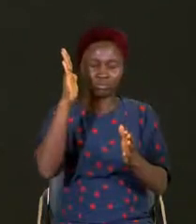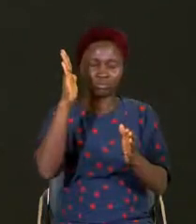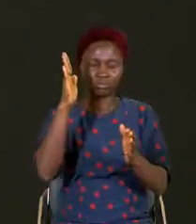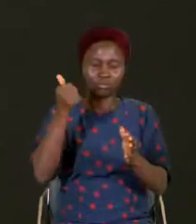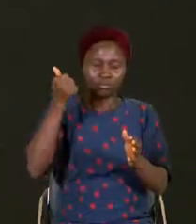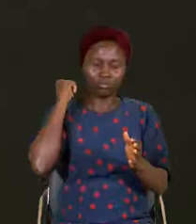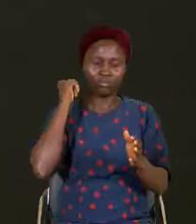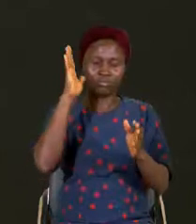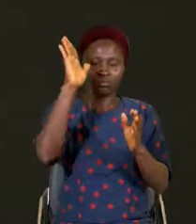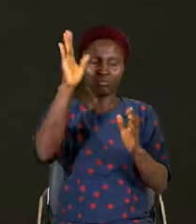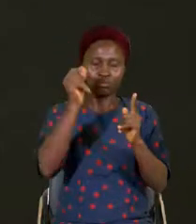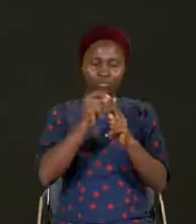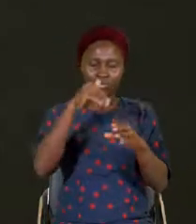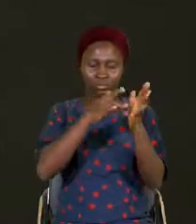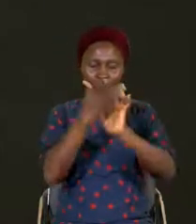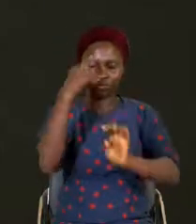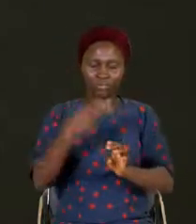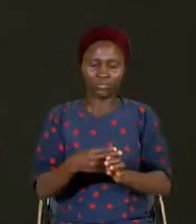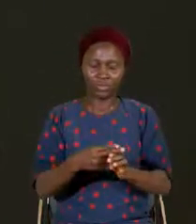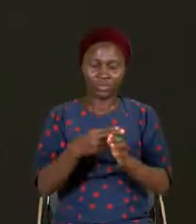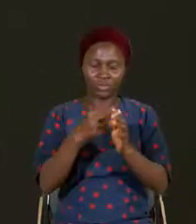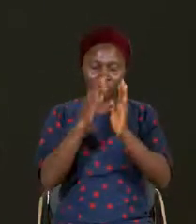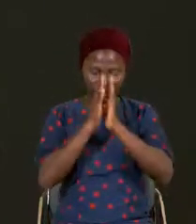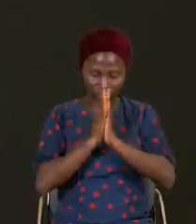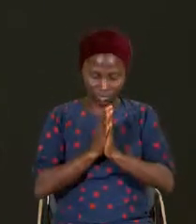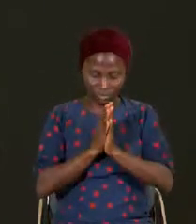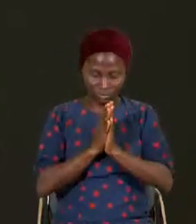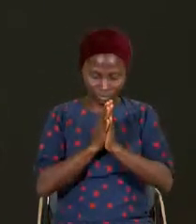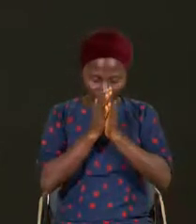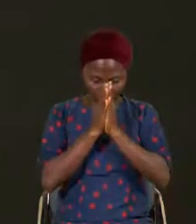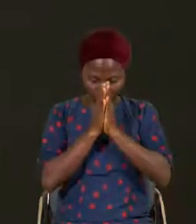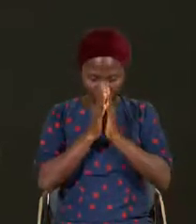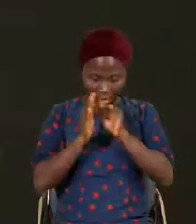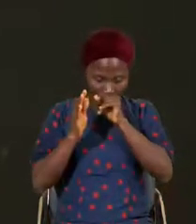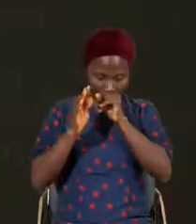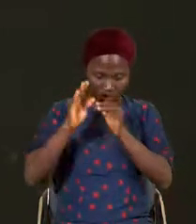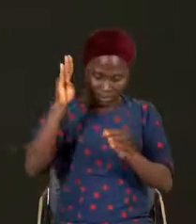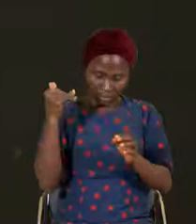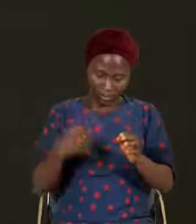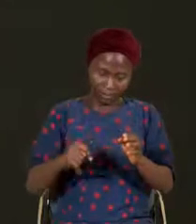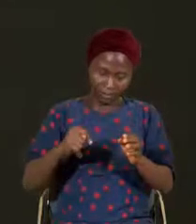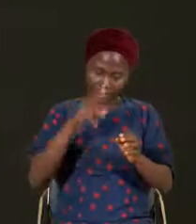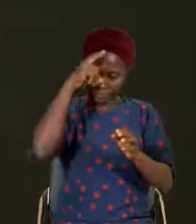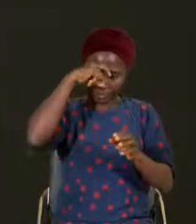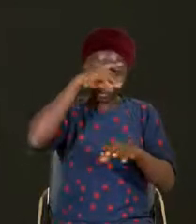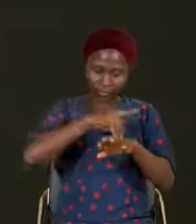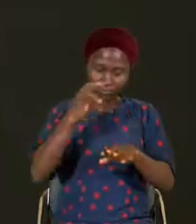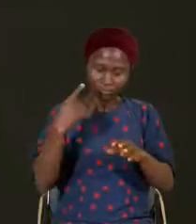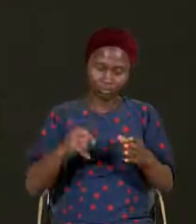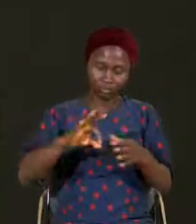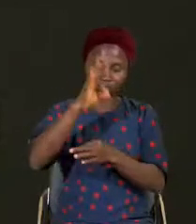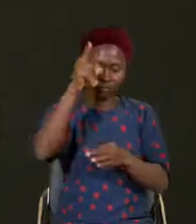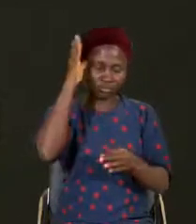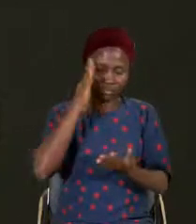chair, ne va pas résister à ta parole au nom de Jésus. Mais avec la sagesse de l'Esprit, tu